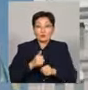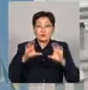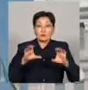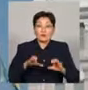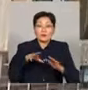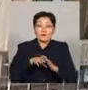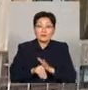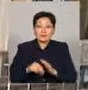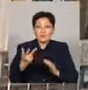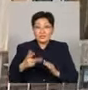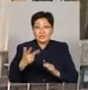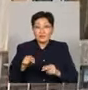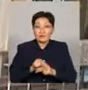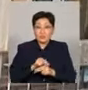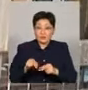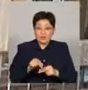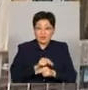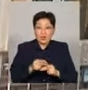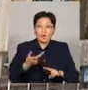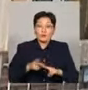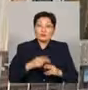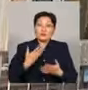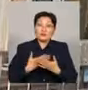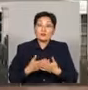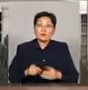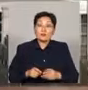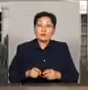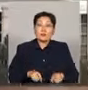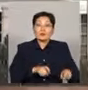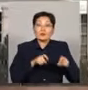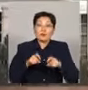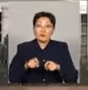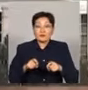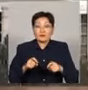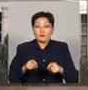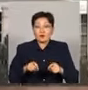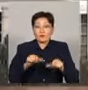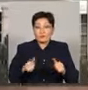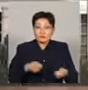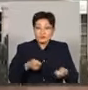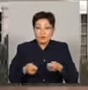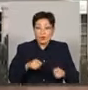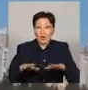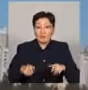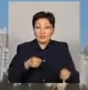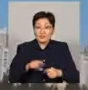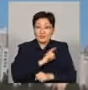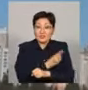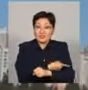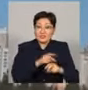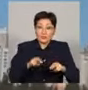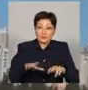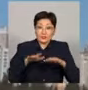предлагают внести 33 поправки. Это, к примеру, переход от суперпрезидентской формы правления к президентской с сильным